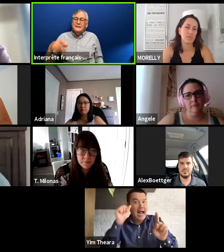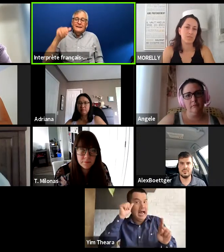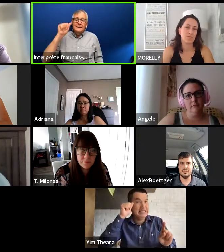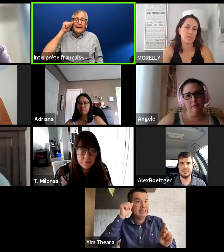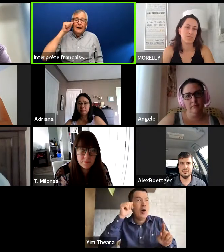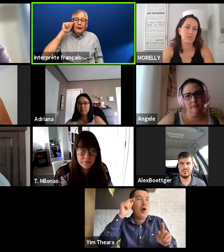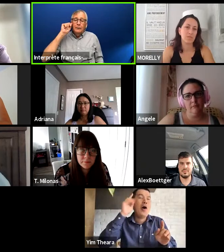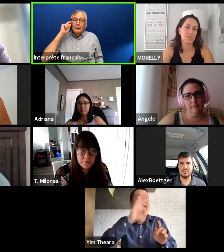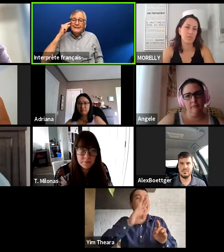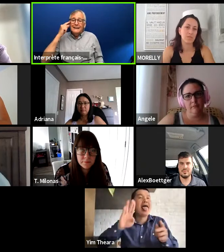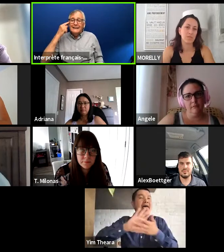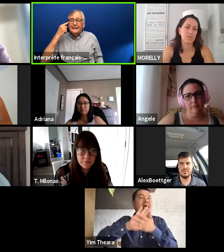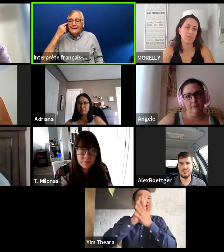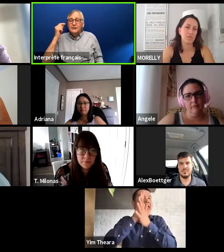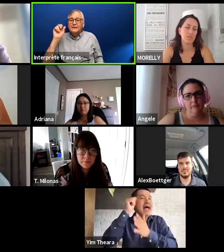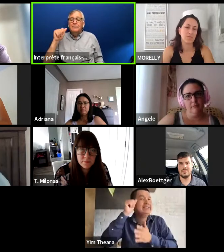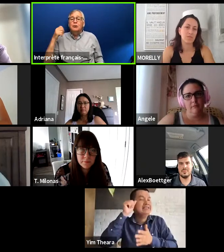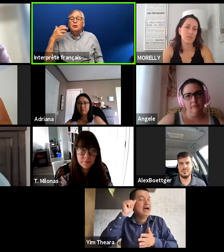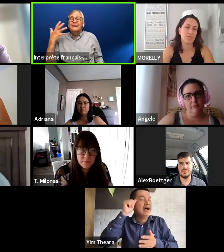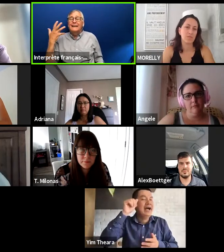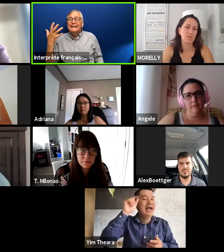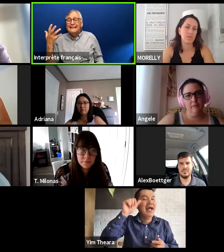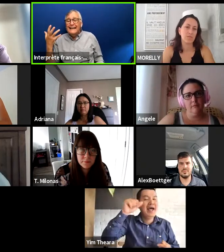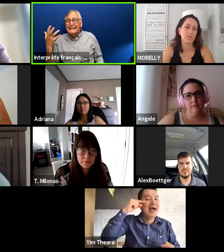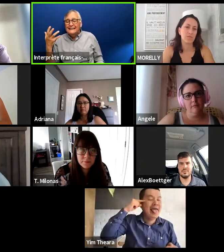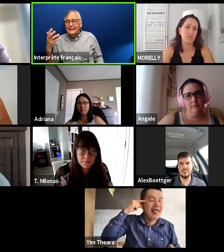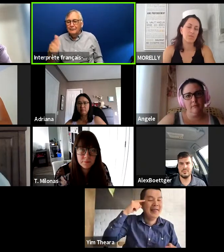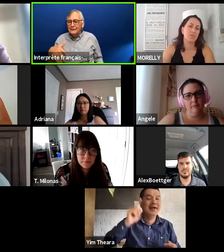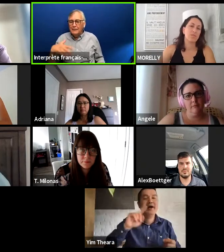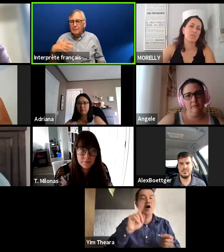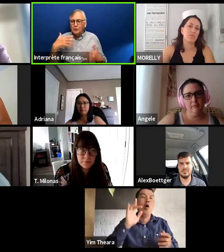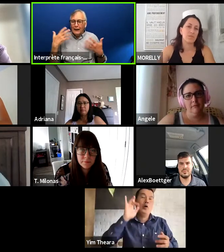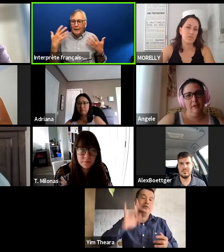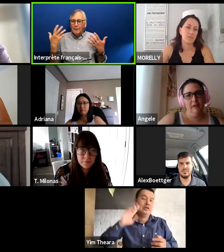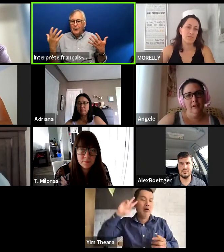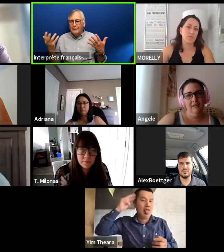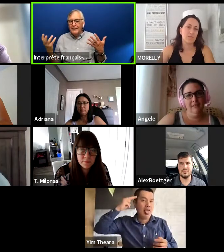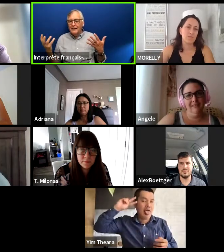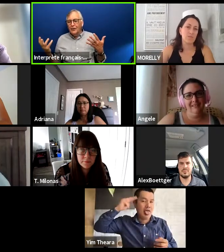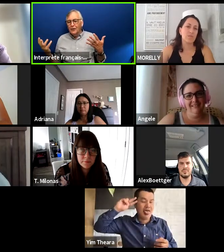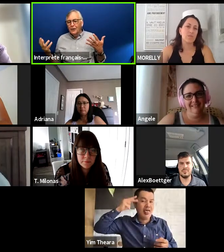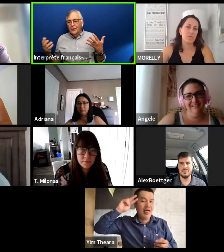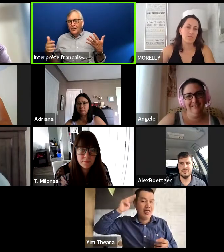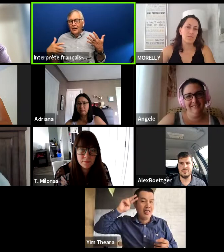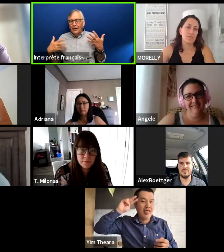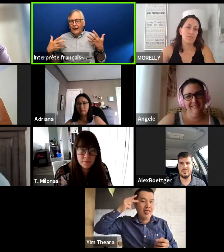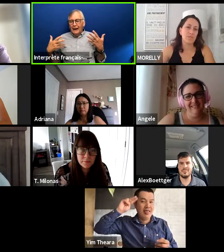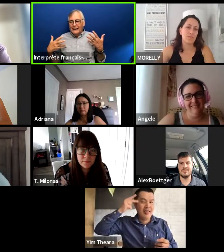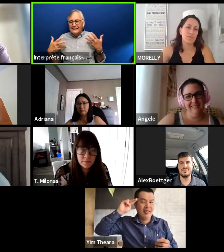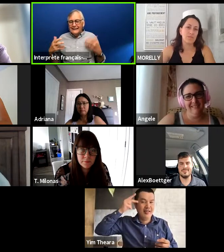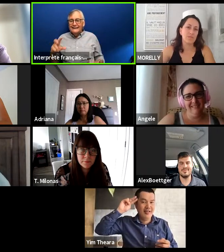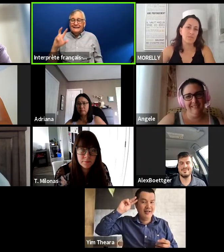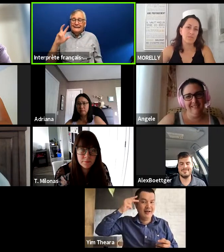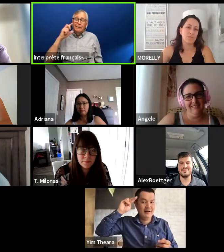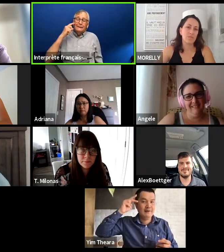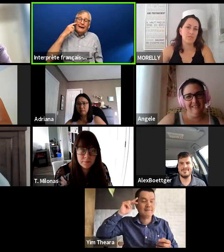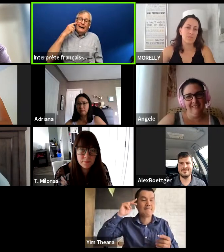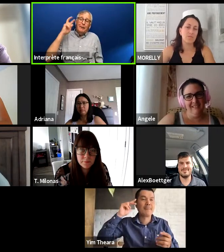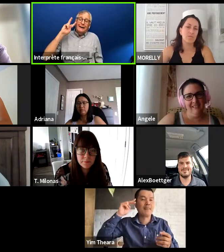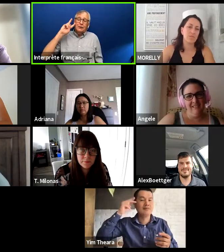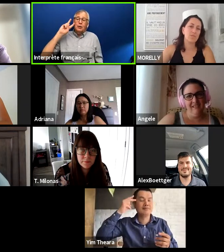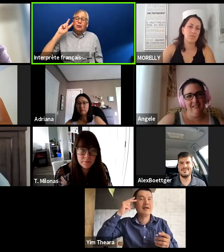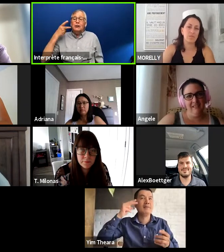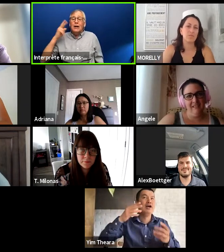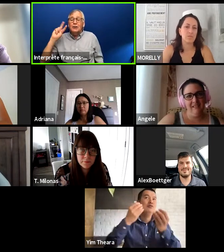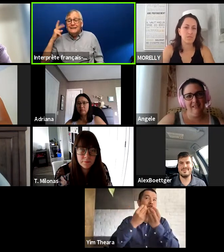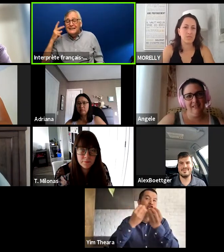Puis aussi, ils pensaient que c'était associé parce que j'étais asiatique, mais ça n'a pas de rapport asiatique, c'est, ça a